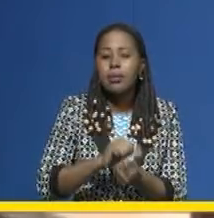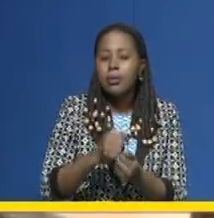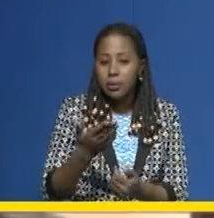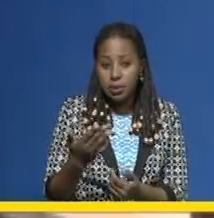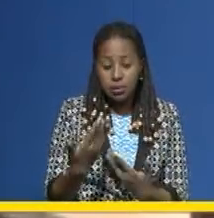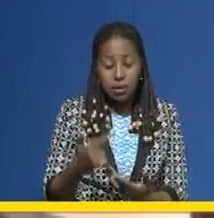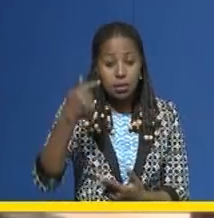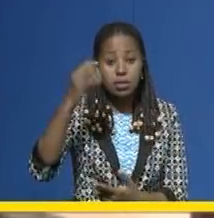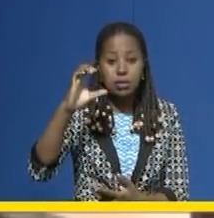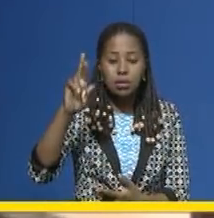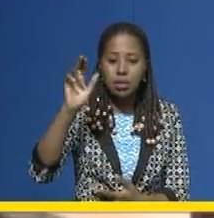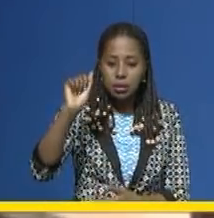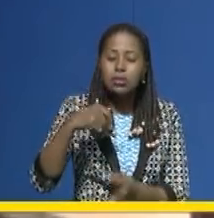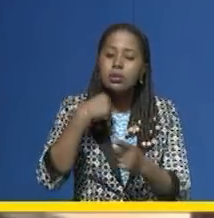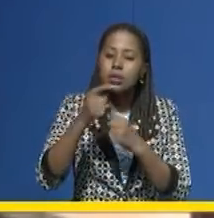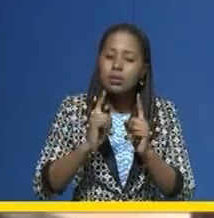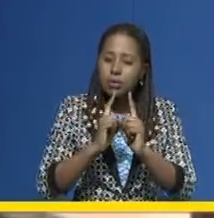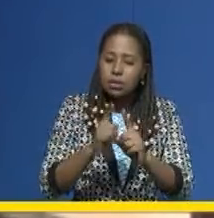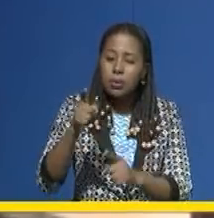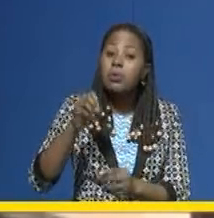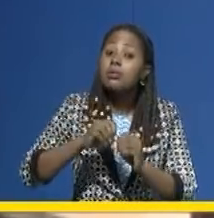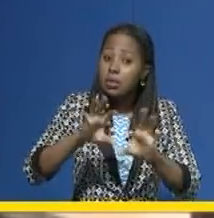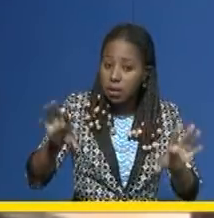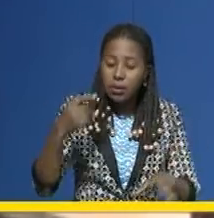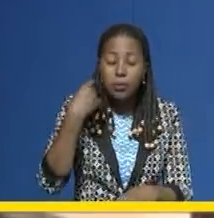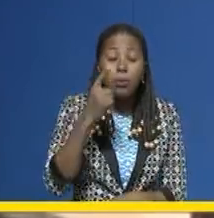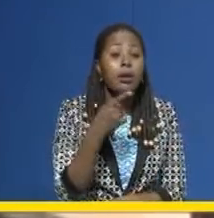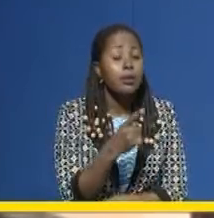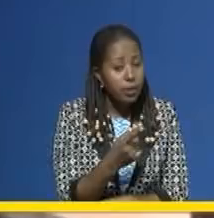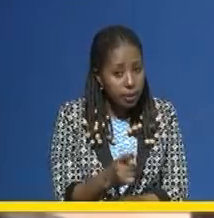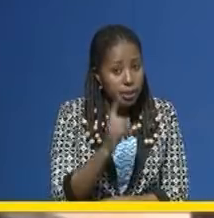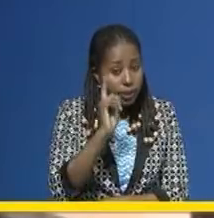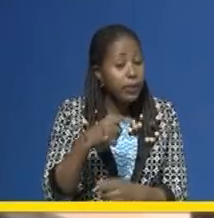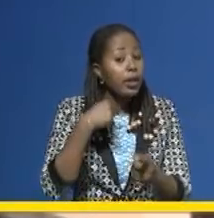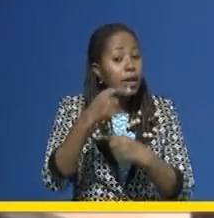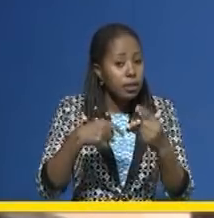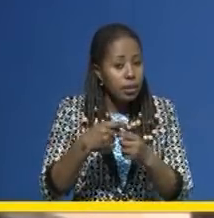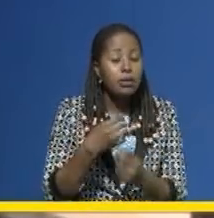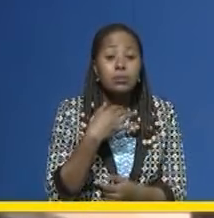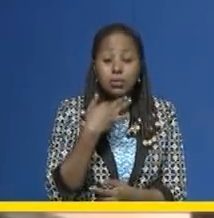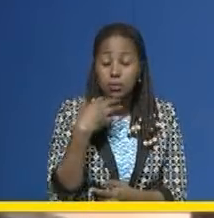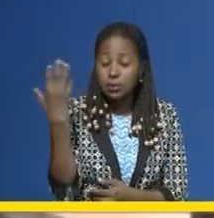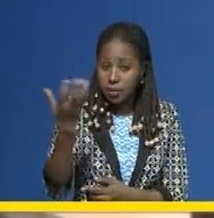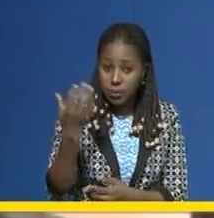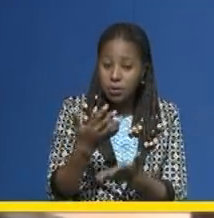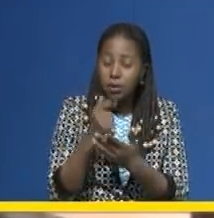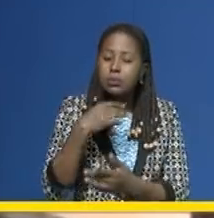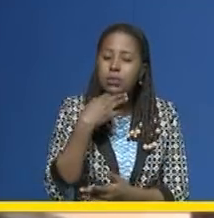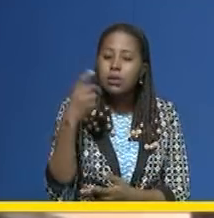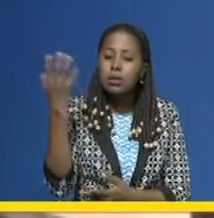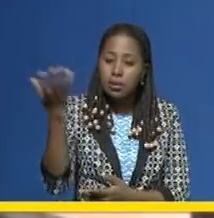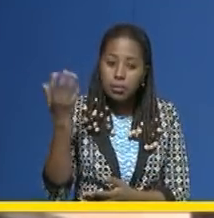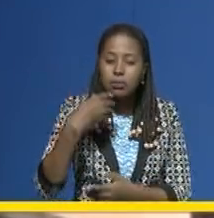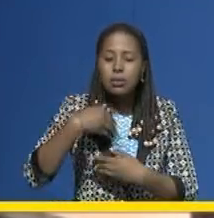Kwa hiyo TCRA waendelee kufuatilia kwenye mitandao kuona ni nani anaendelea kupotosha, kwa sababu kipotosha unapeleka elimu